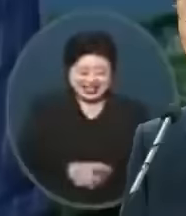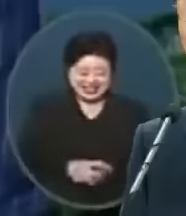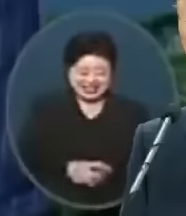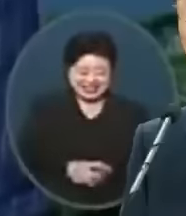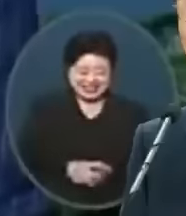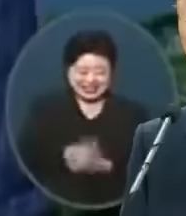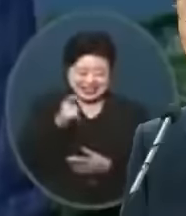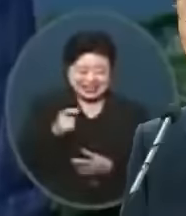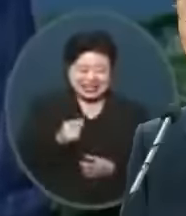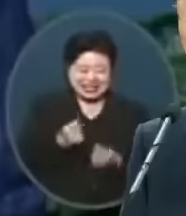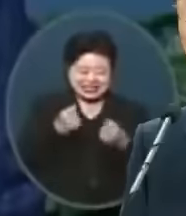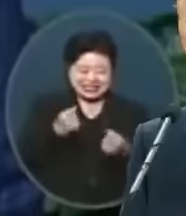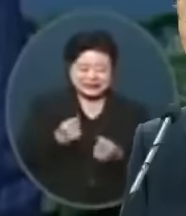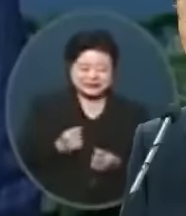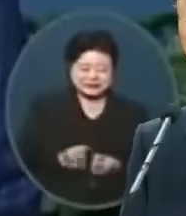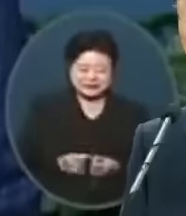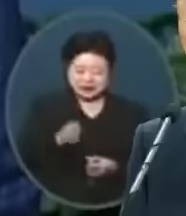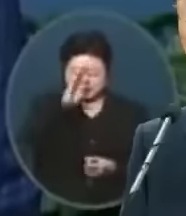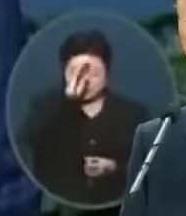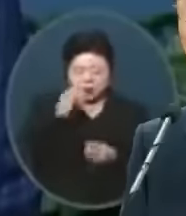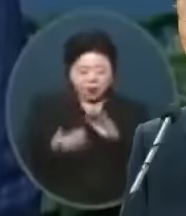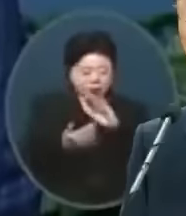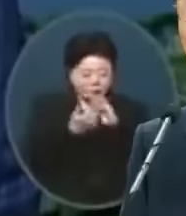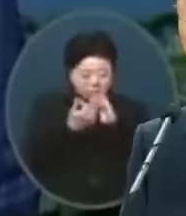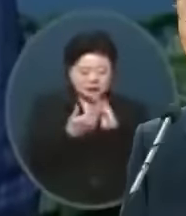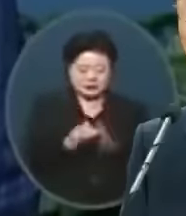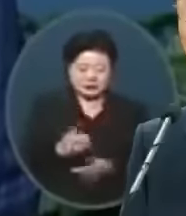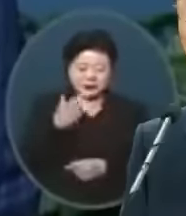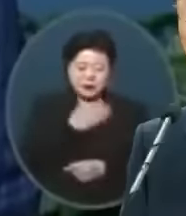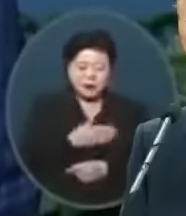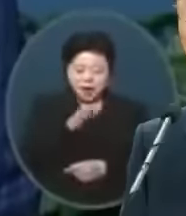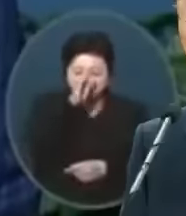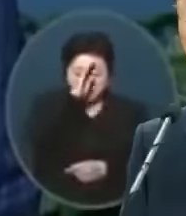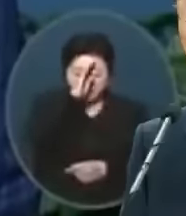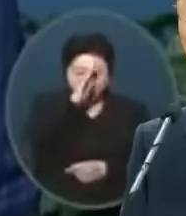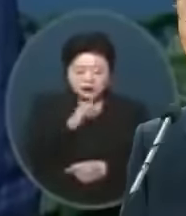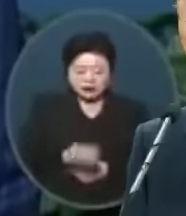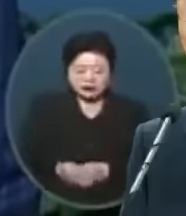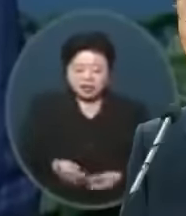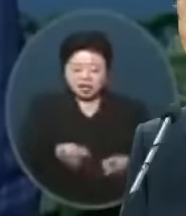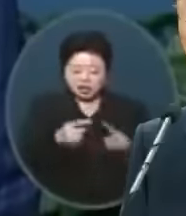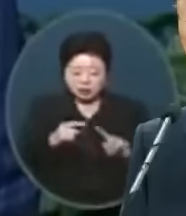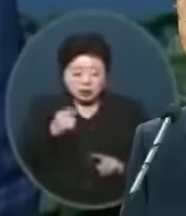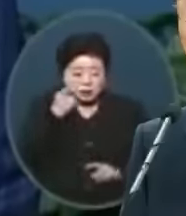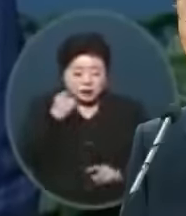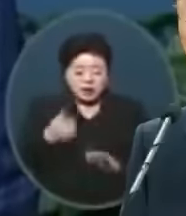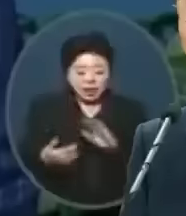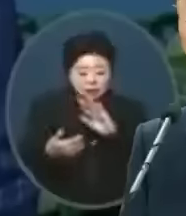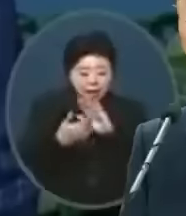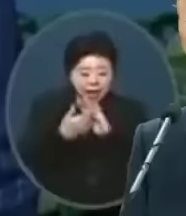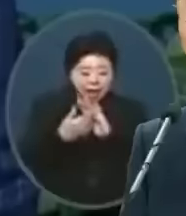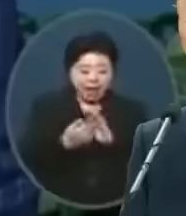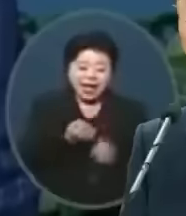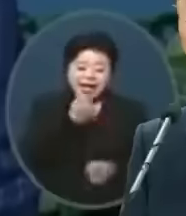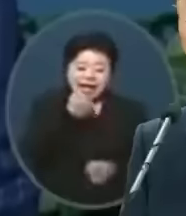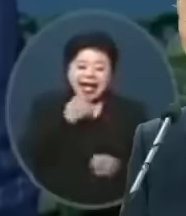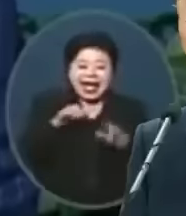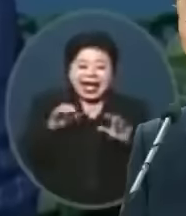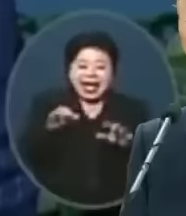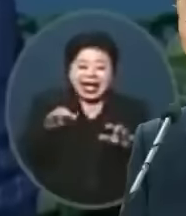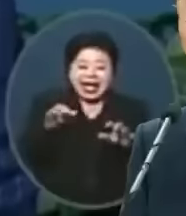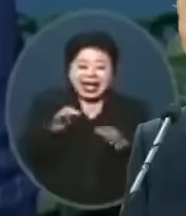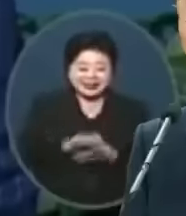강한 면역 체계가 되어가지고서 여러분 몸에 병균이 들어오지 못하게 하는 것입니다.